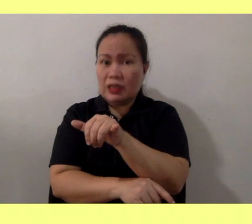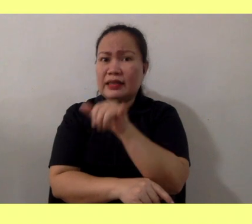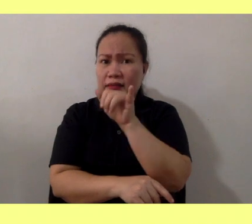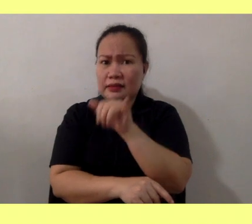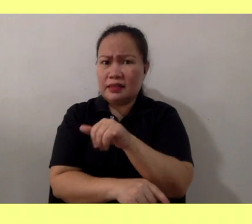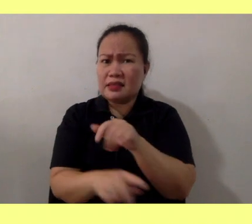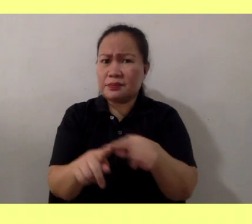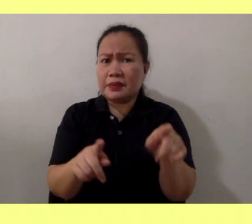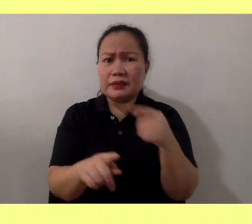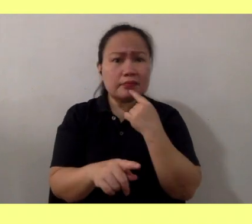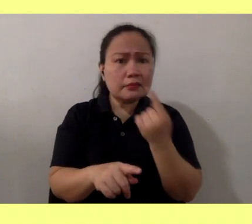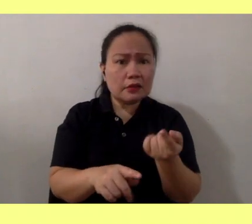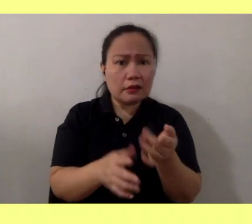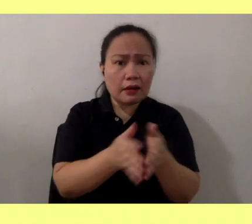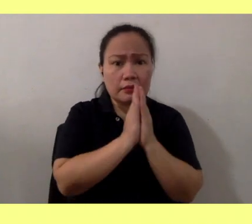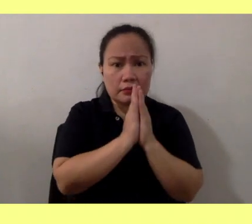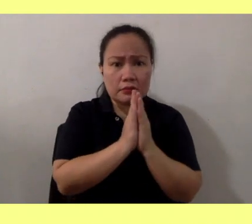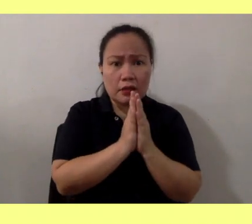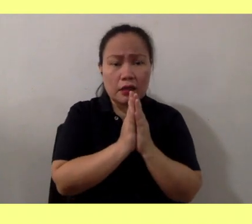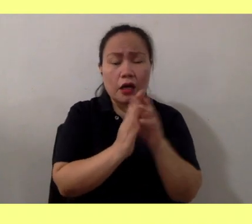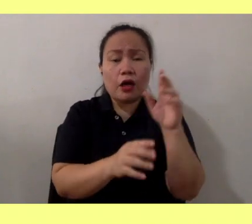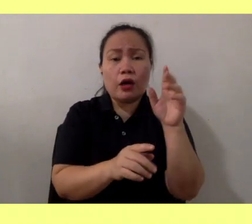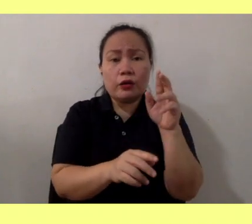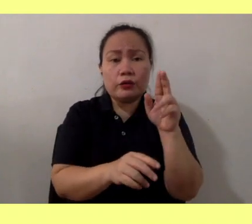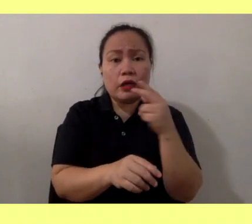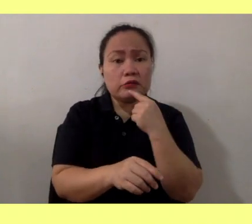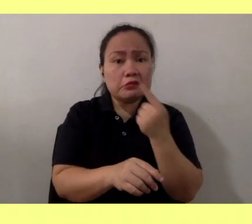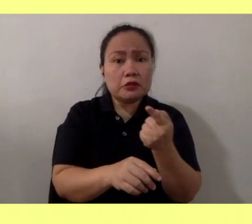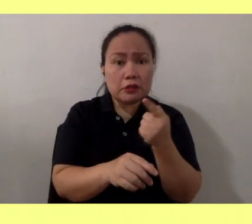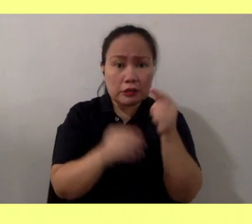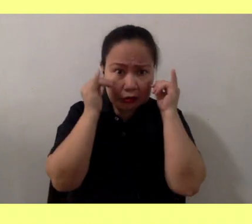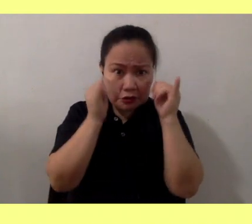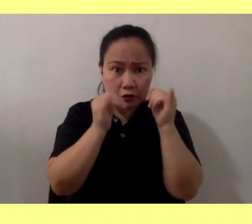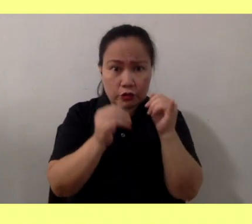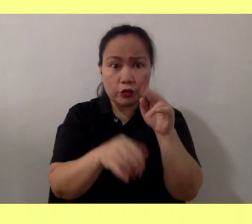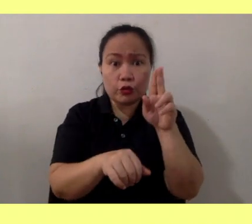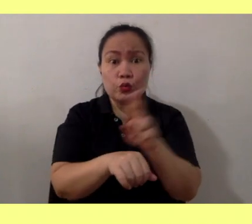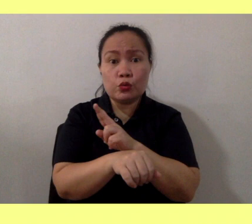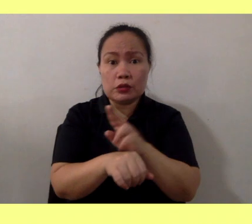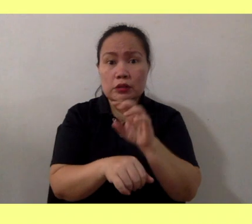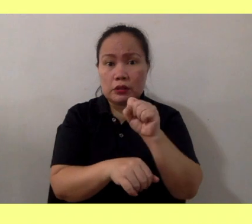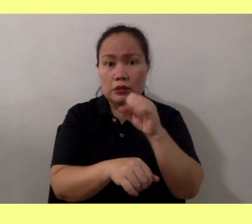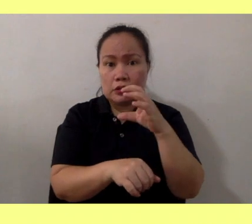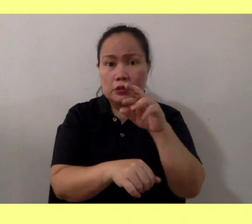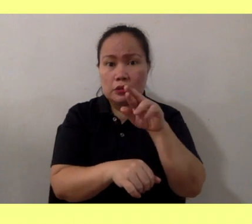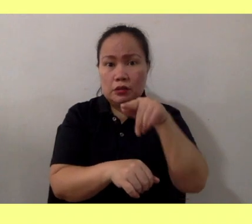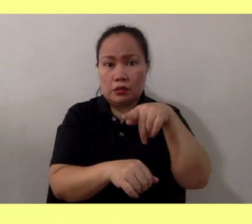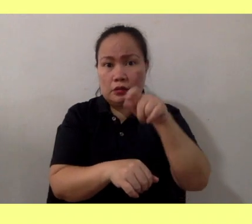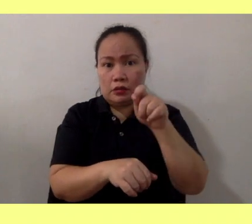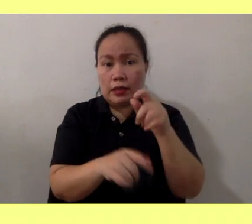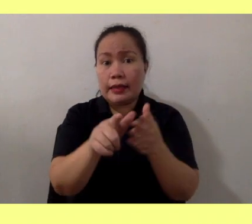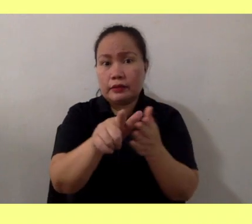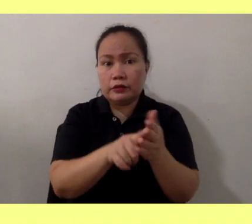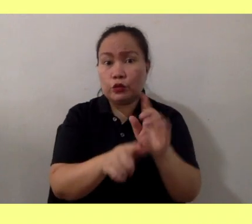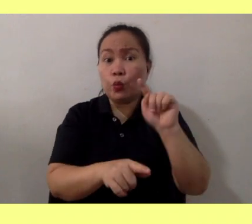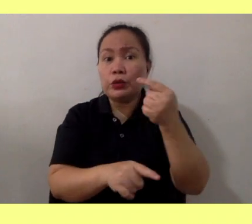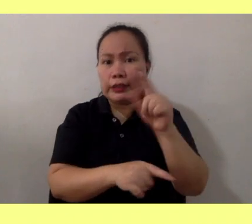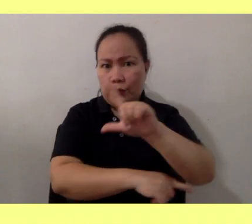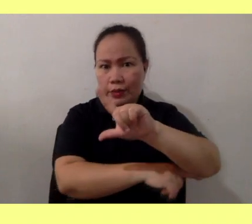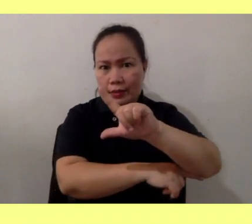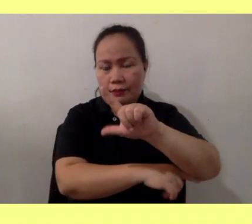yung 3 points. Yes, pwede po. Kaya lang, ang hinihingi niya po dito is gusto niya script letter. So, ito po ang sagot